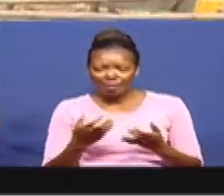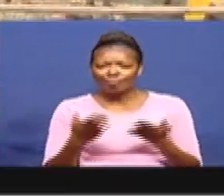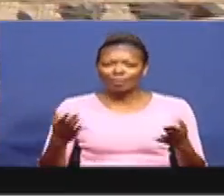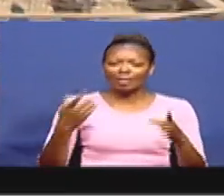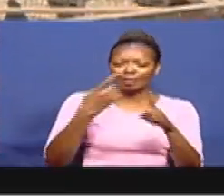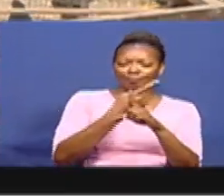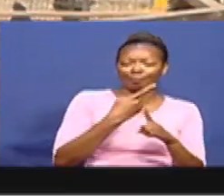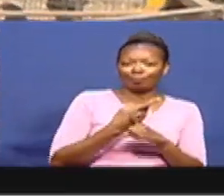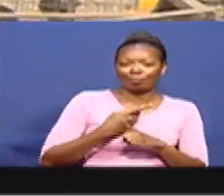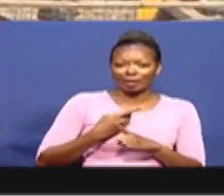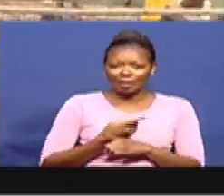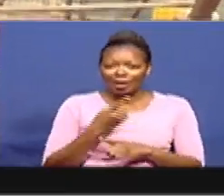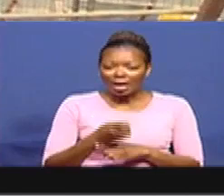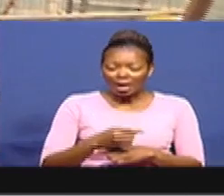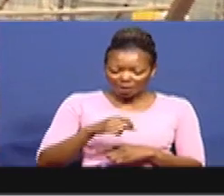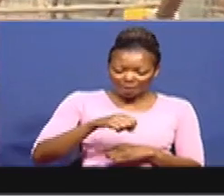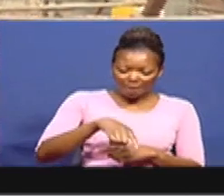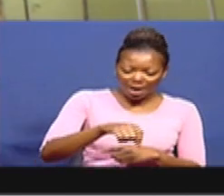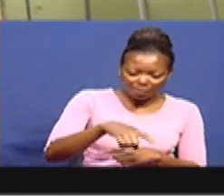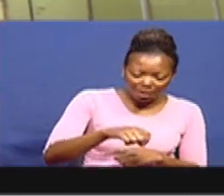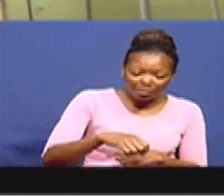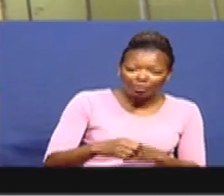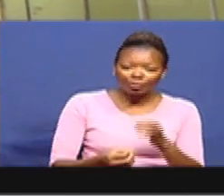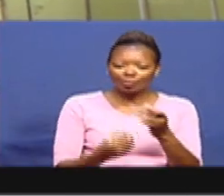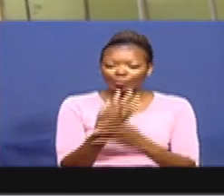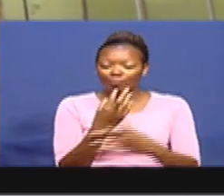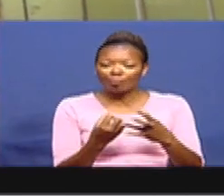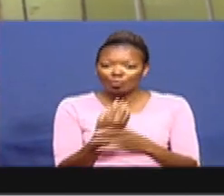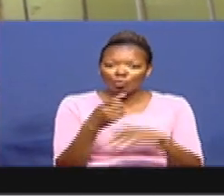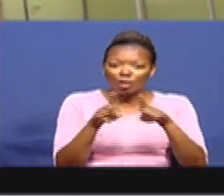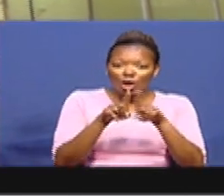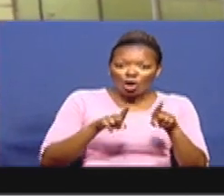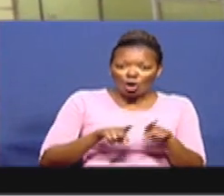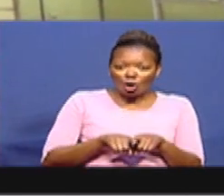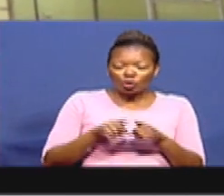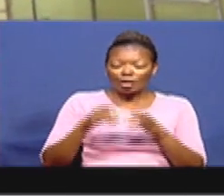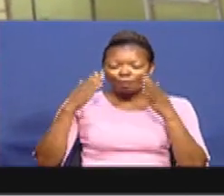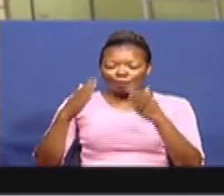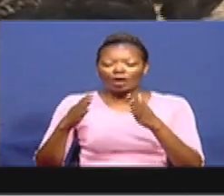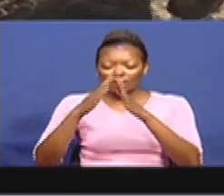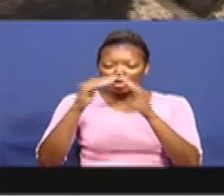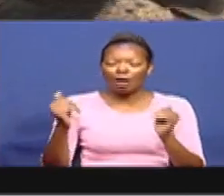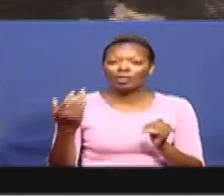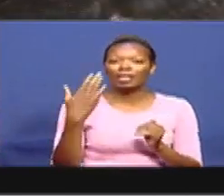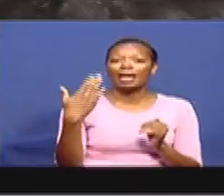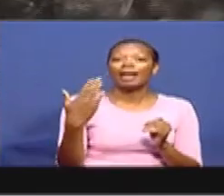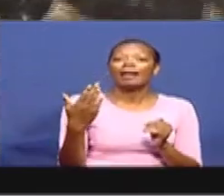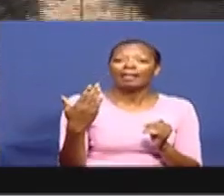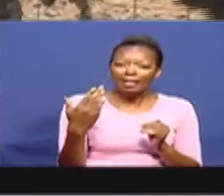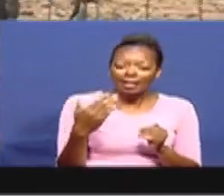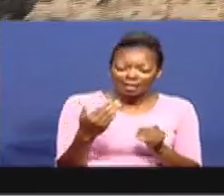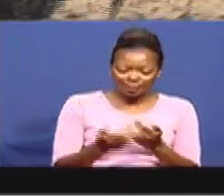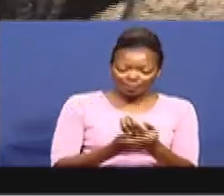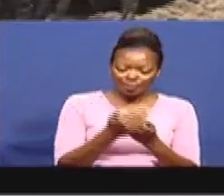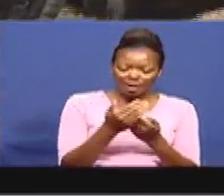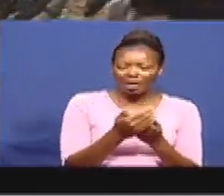mbalimbali. Mbali na kilimo cha peupe, wao wana kilimo cha kijumba, yani greenhouse. Mojawapo ya miradi